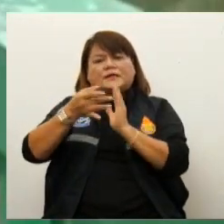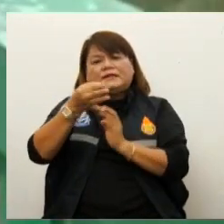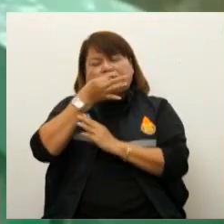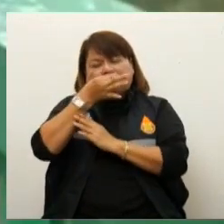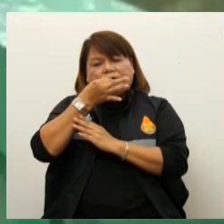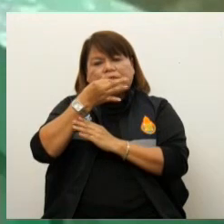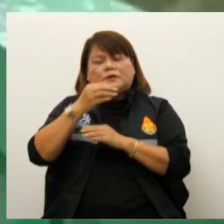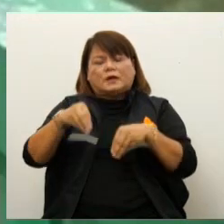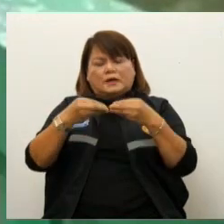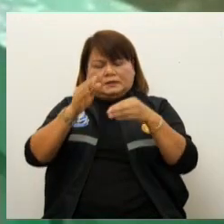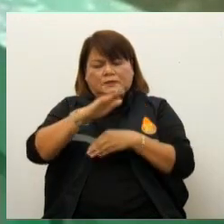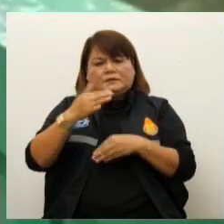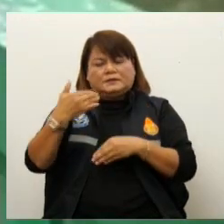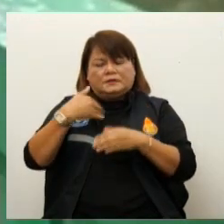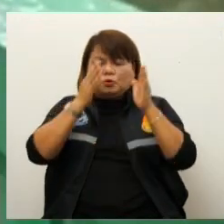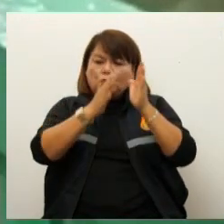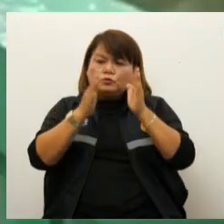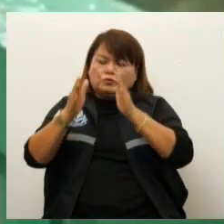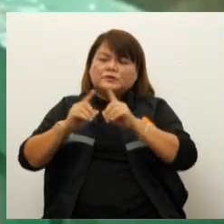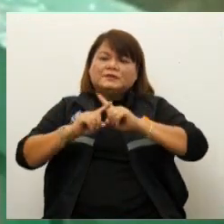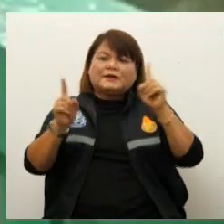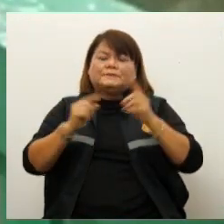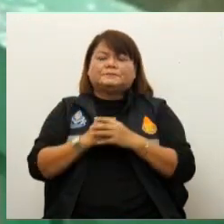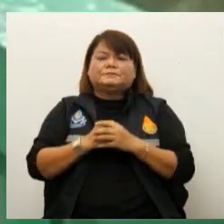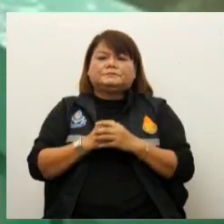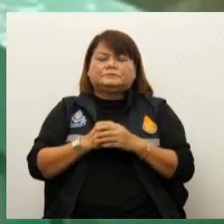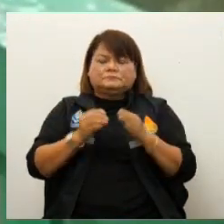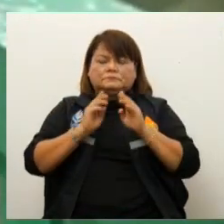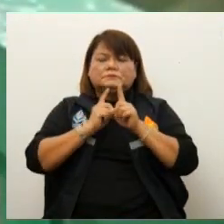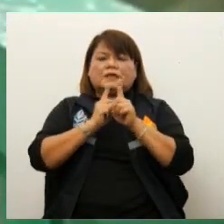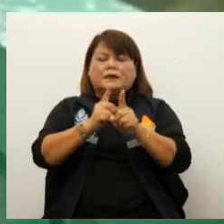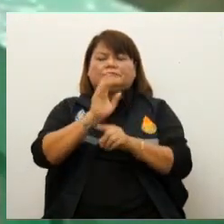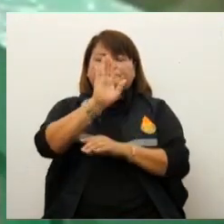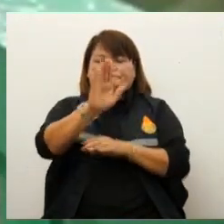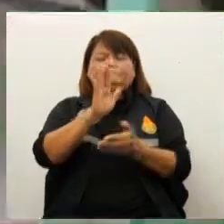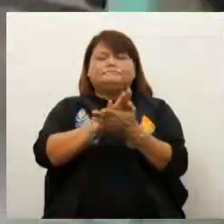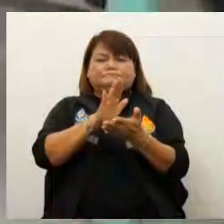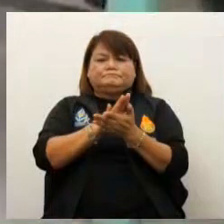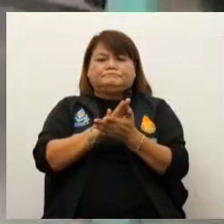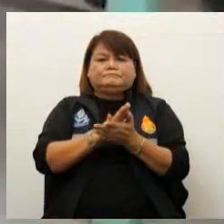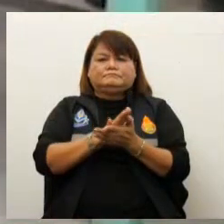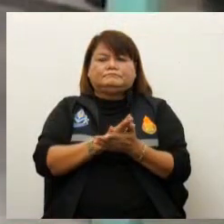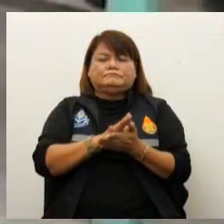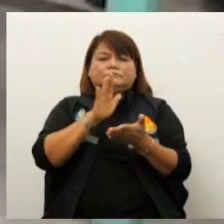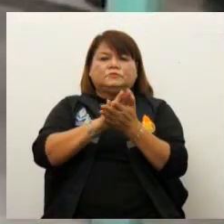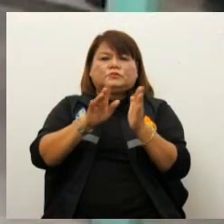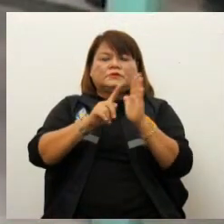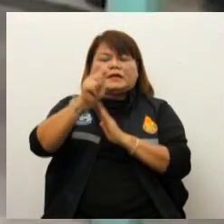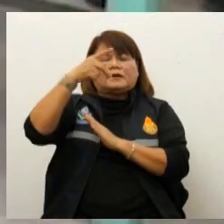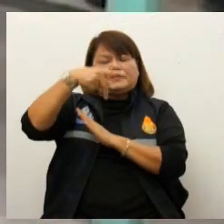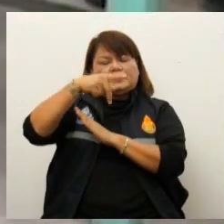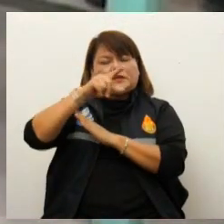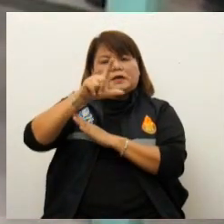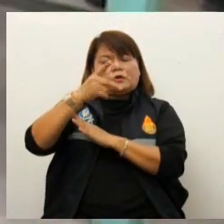องรับศักยภาพของนักเรียนแต่ละคนที่แตกต่างกันออกไปตามบริบทของโรงเรียนได้แก ่โรงเรียนตากวิทยาคม